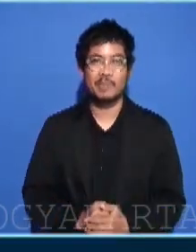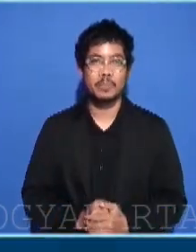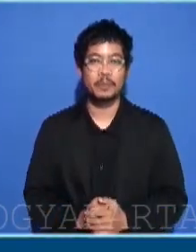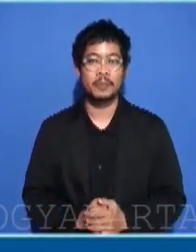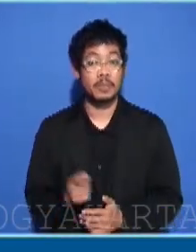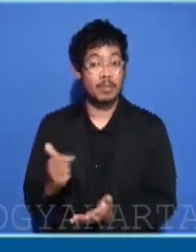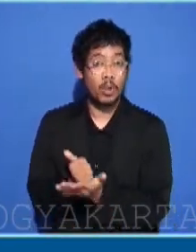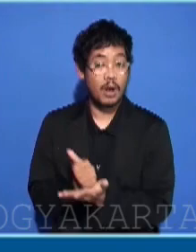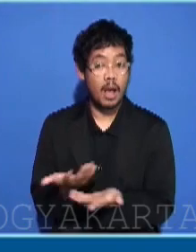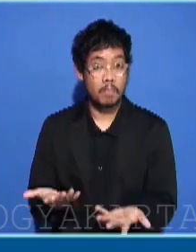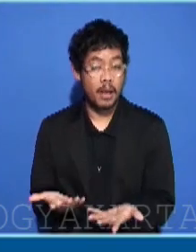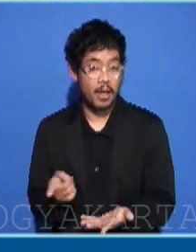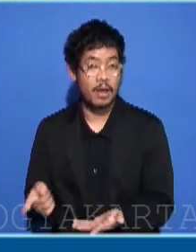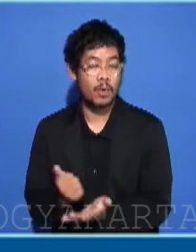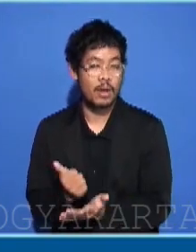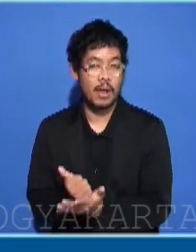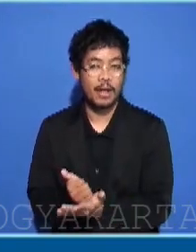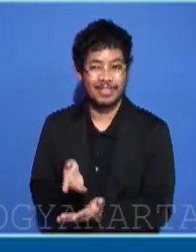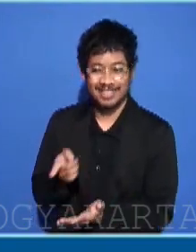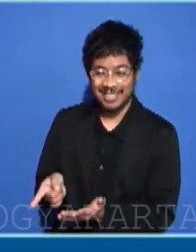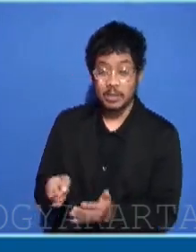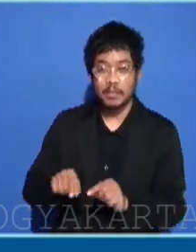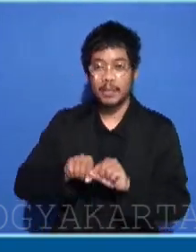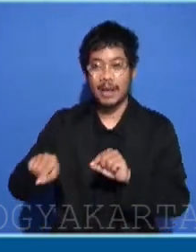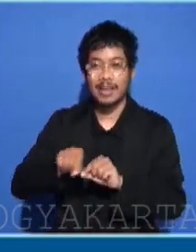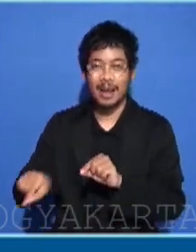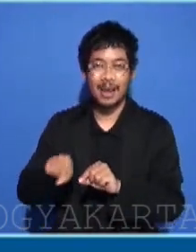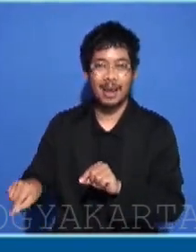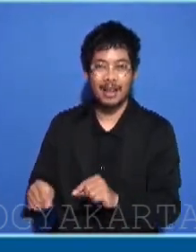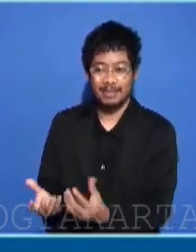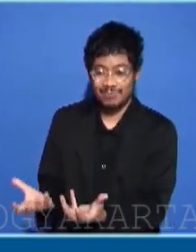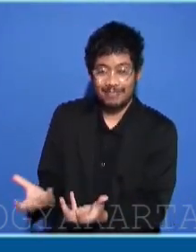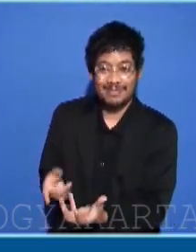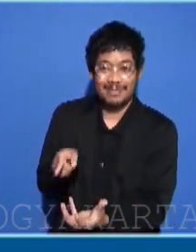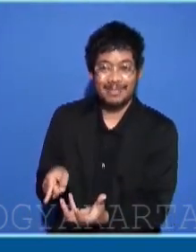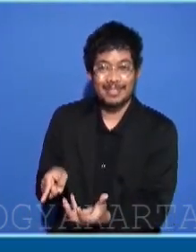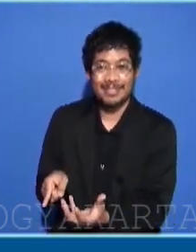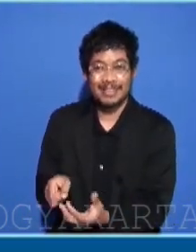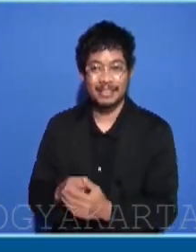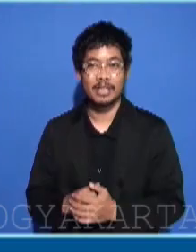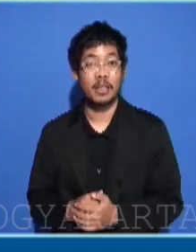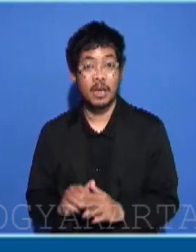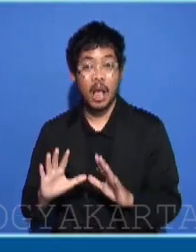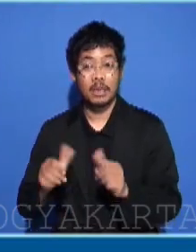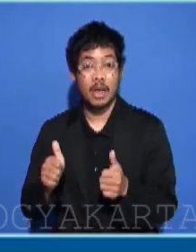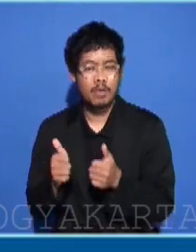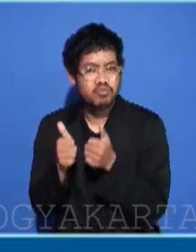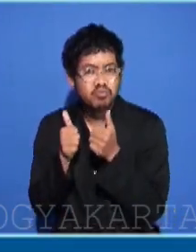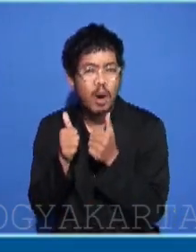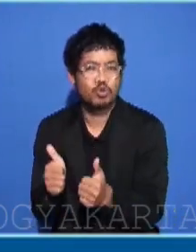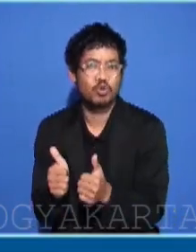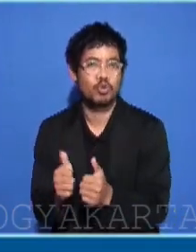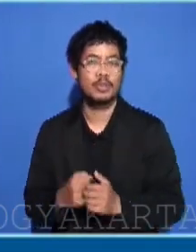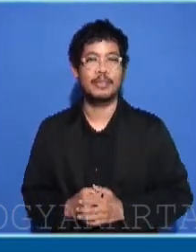asilipun panen soto menika mangsa tanem menika dadi di Pak Nurkolis. Nggih, lumayan sae. Sanipun menika kedayan king napa,